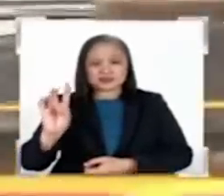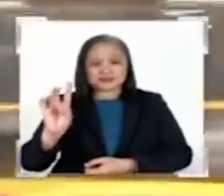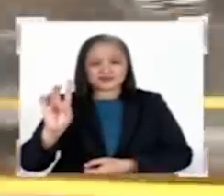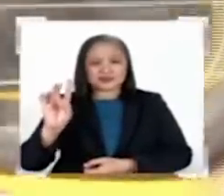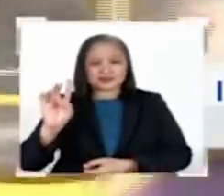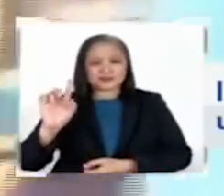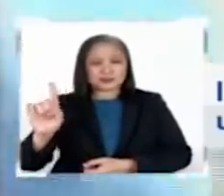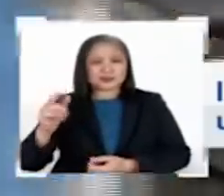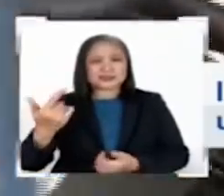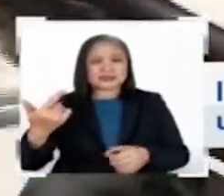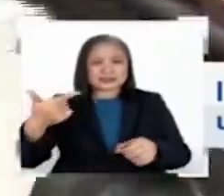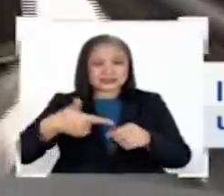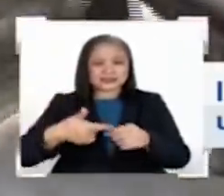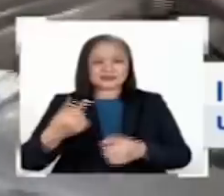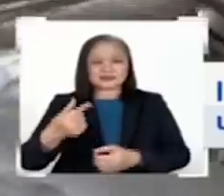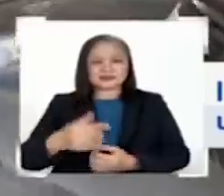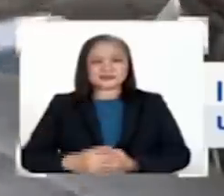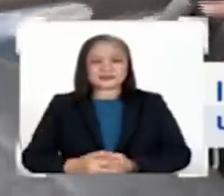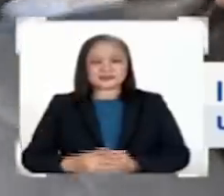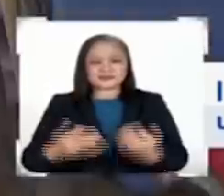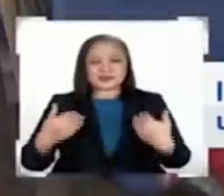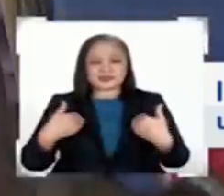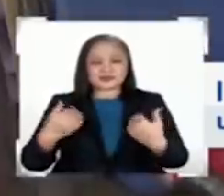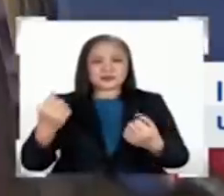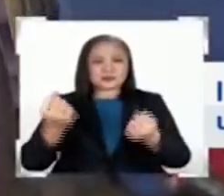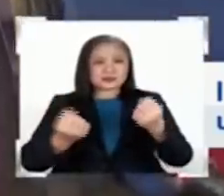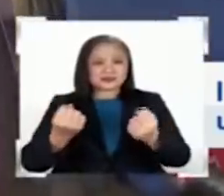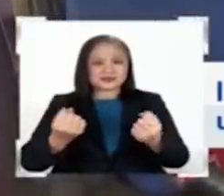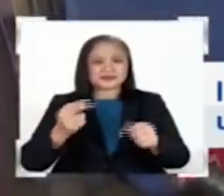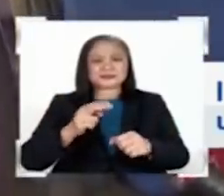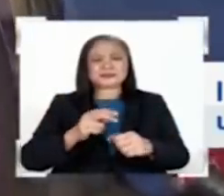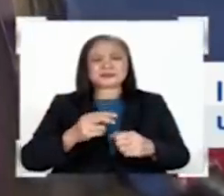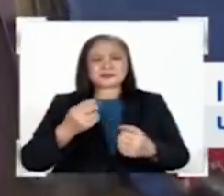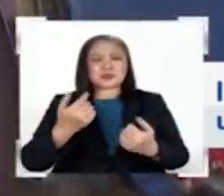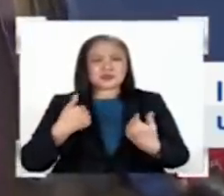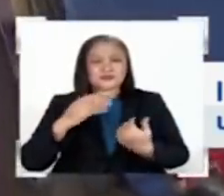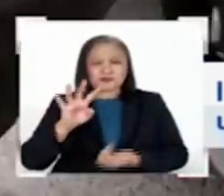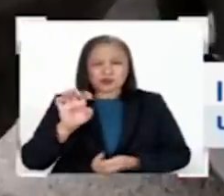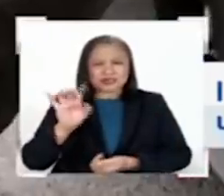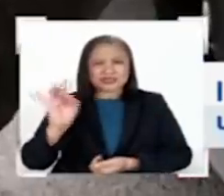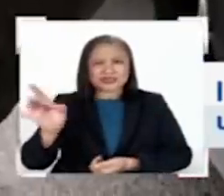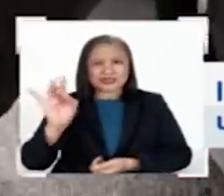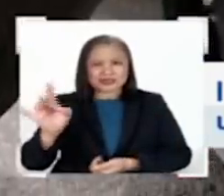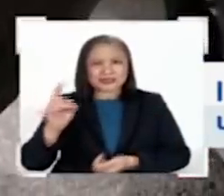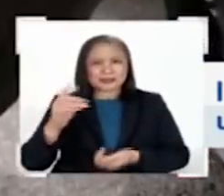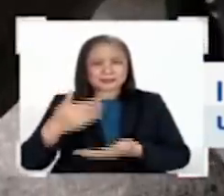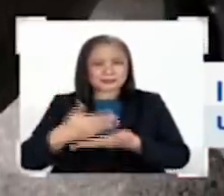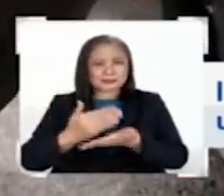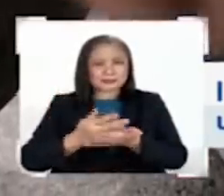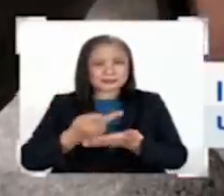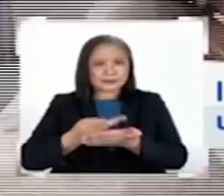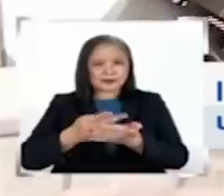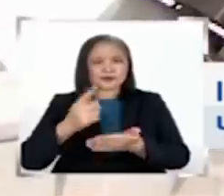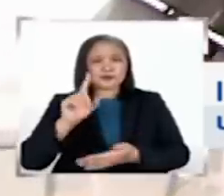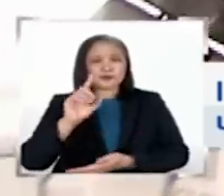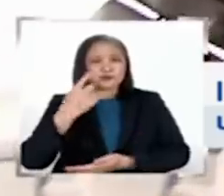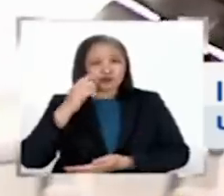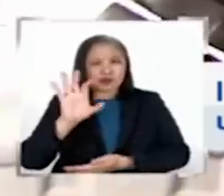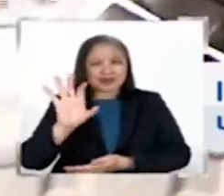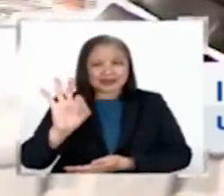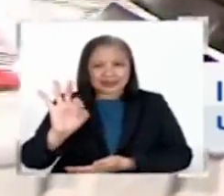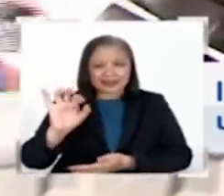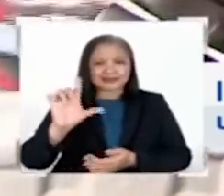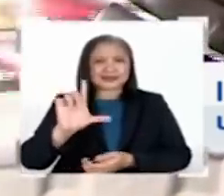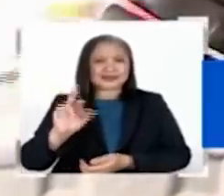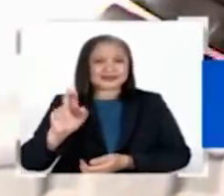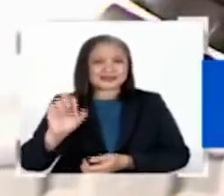sa suking gasolinahan ng jeepney driver na si Ramel. 480 pesos ang bayad niya para sa 9 liters na diesel. Pinapakarga namin